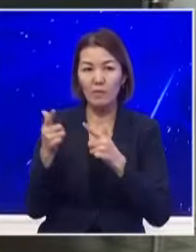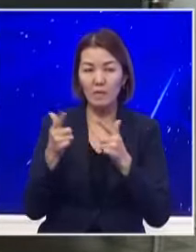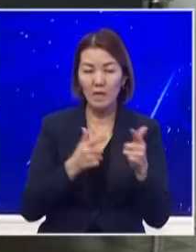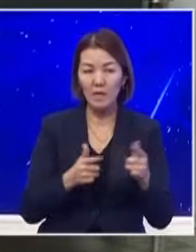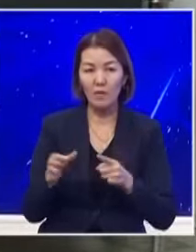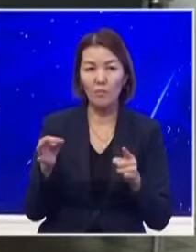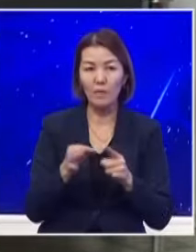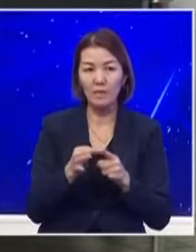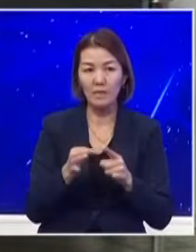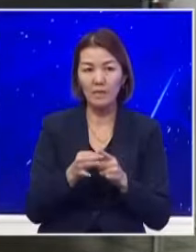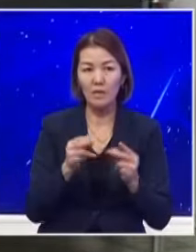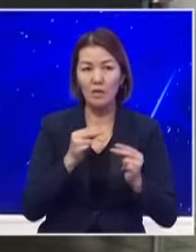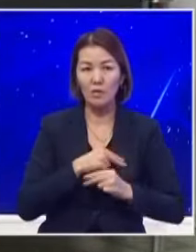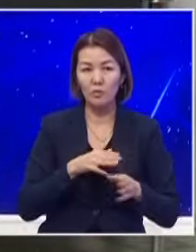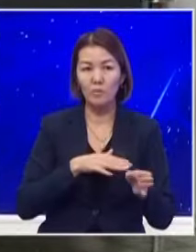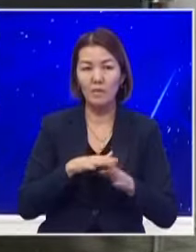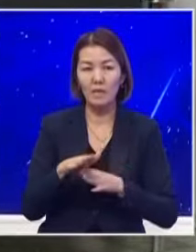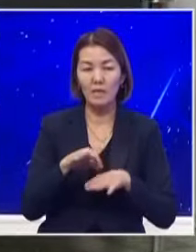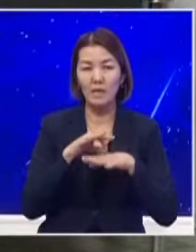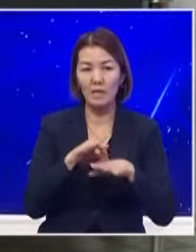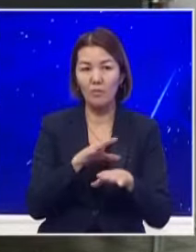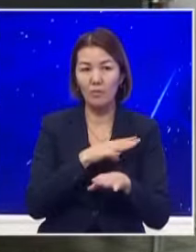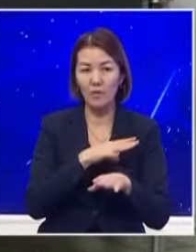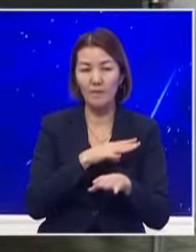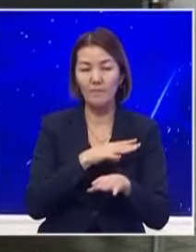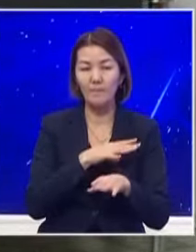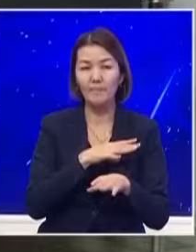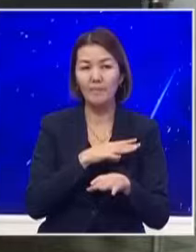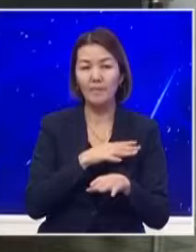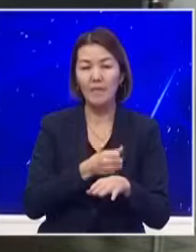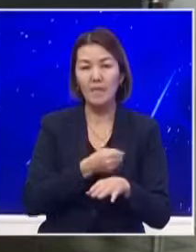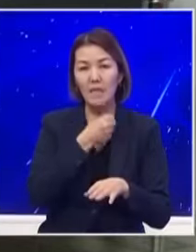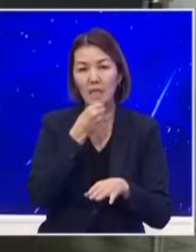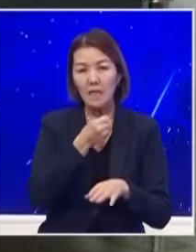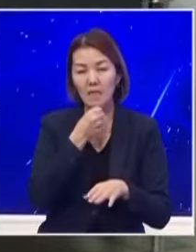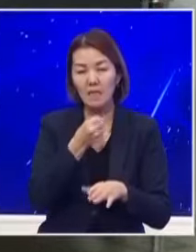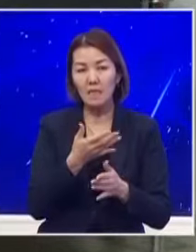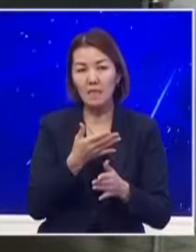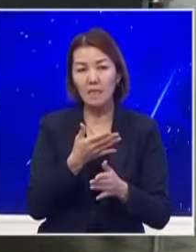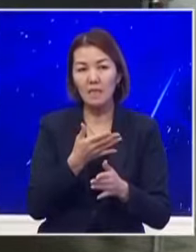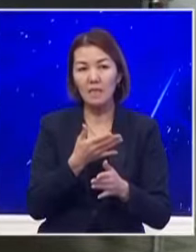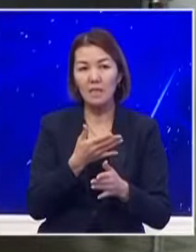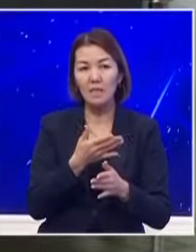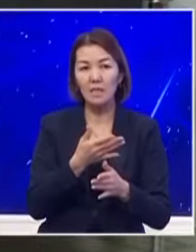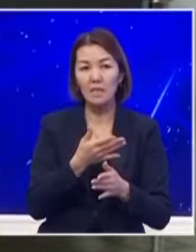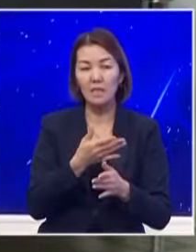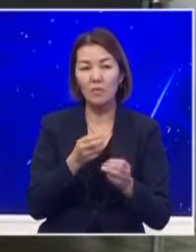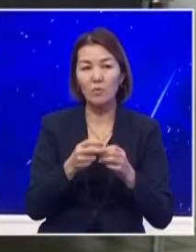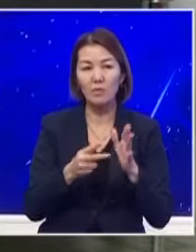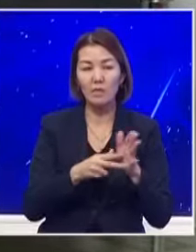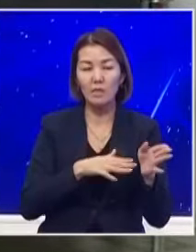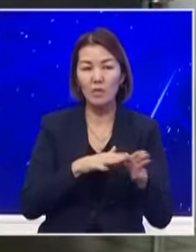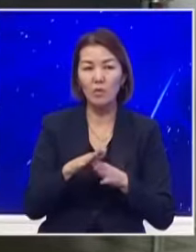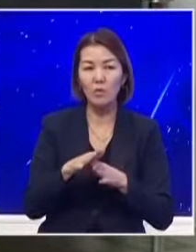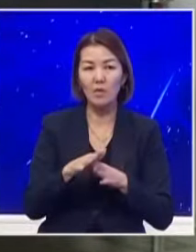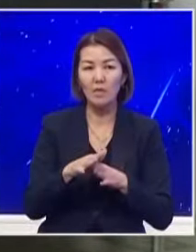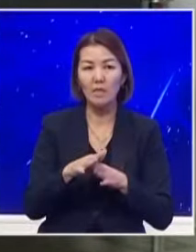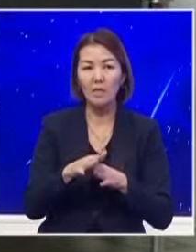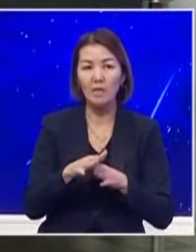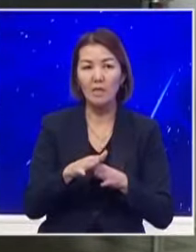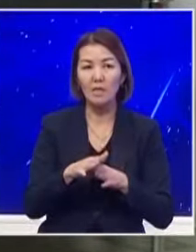даярлау мақсатында біраз жұмыстар жасалуда. Ол жаңағы ересек ке ересек жасынан асқаннан кейін ол балаларды біз жаңа